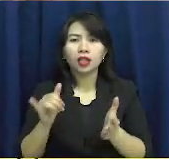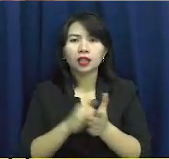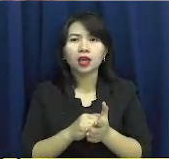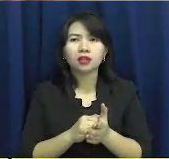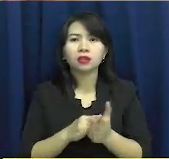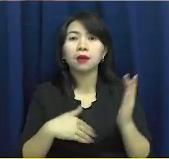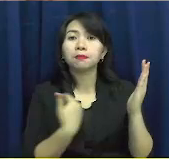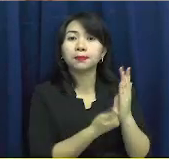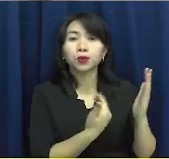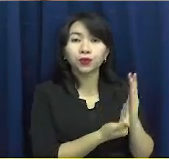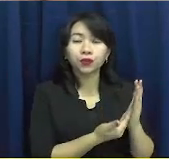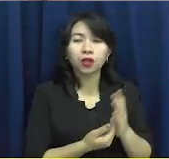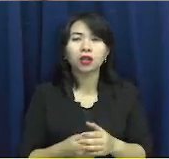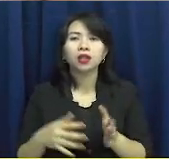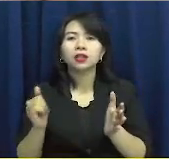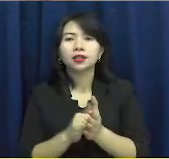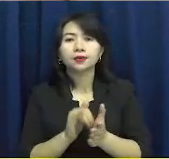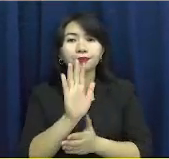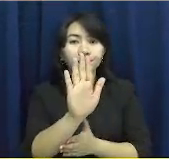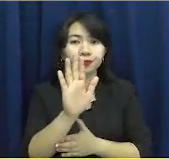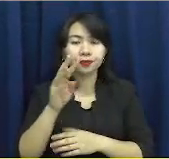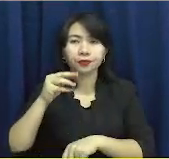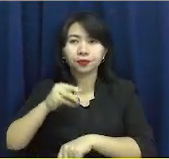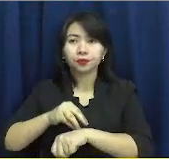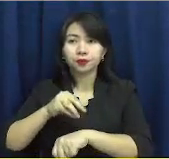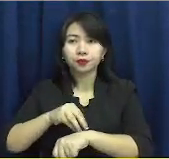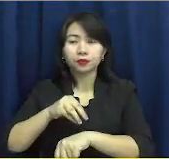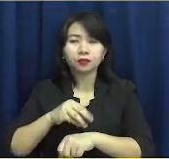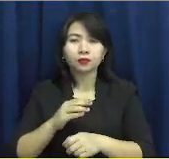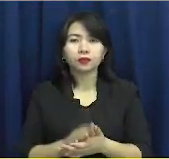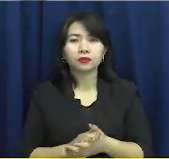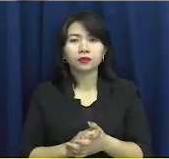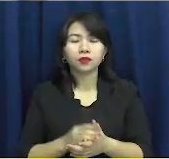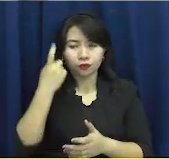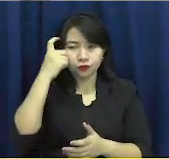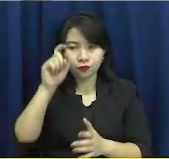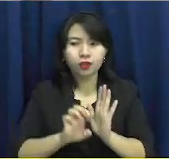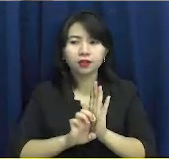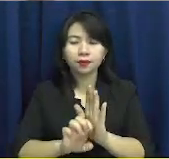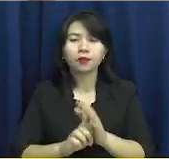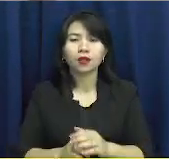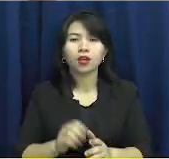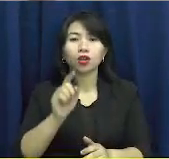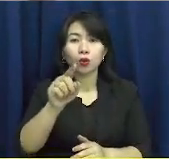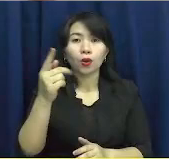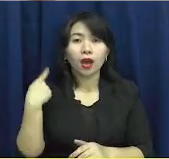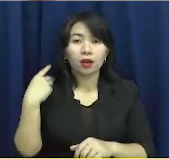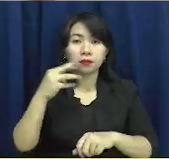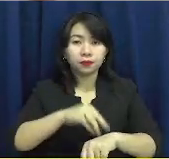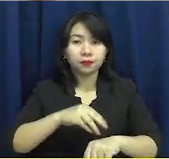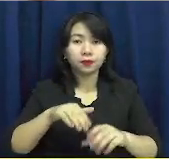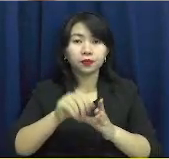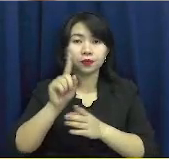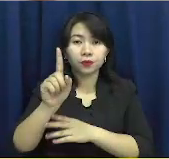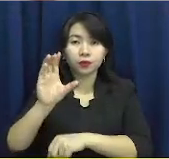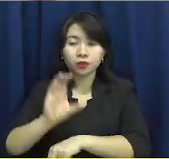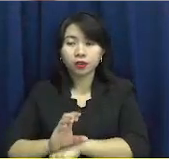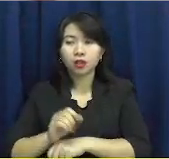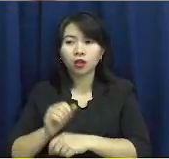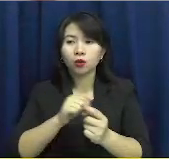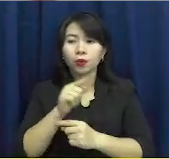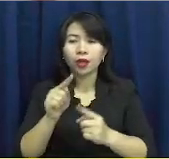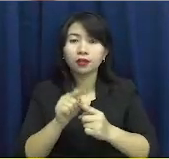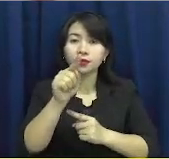indicator na ang iyong ministry. Halimbawa, ikaw, meron kang ministry sa simbahan. Yung paglago mo sa simbahan na yan, yan